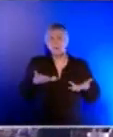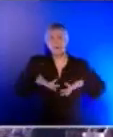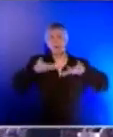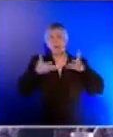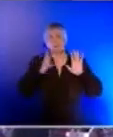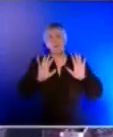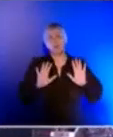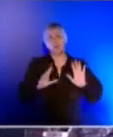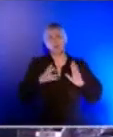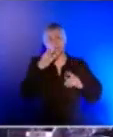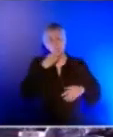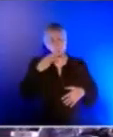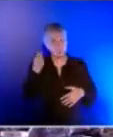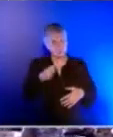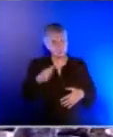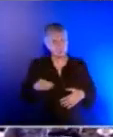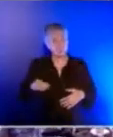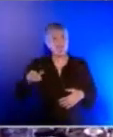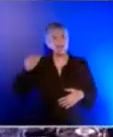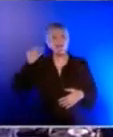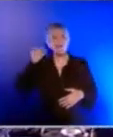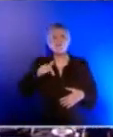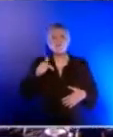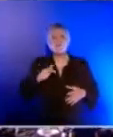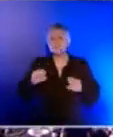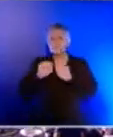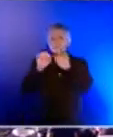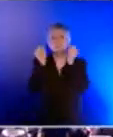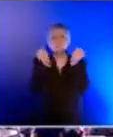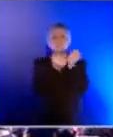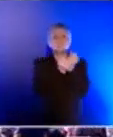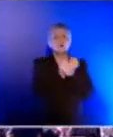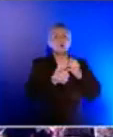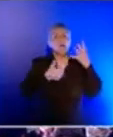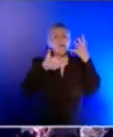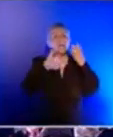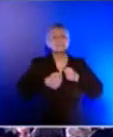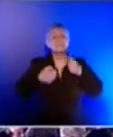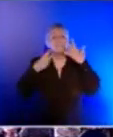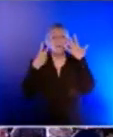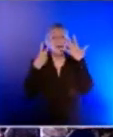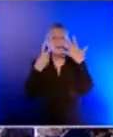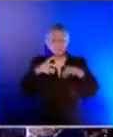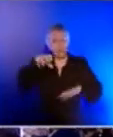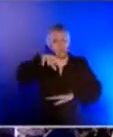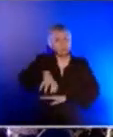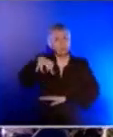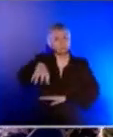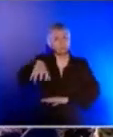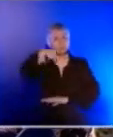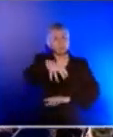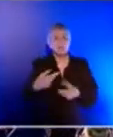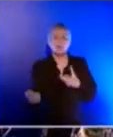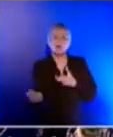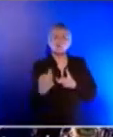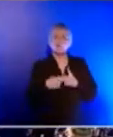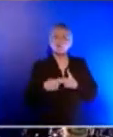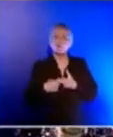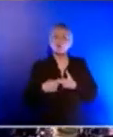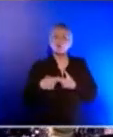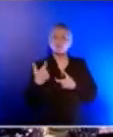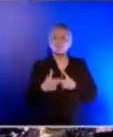ολοκληρώσουμε 67 νομαρχιακές συνδιασκέψεις σε ολόκληρη την Ελλάδα διαδικτυακά, πραγματοποιώντας ένα μεγάλο ψηφιακό άλμα